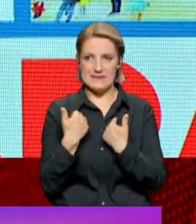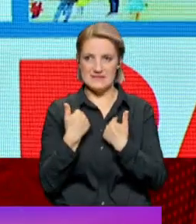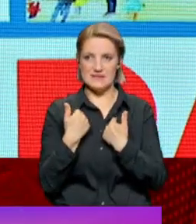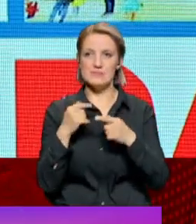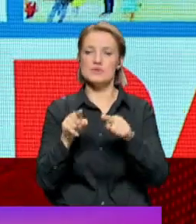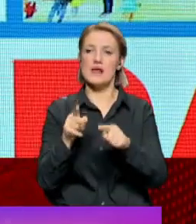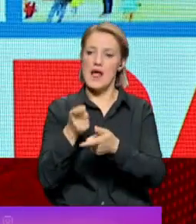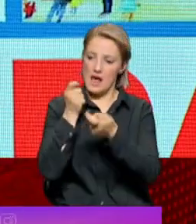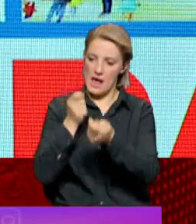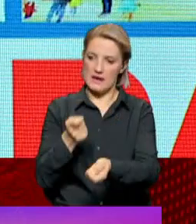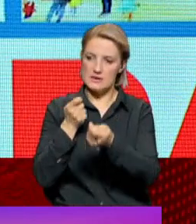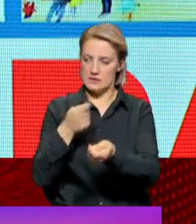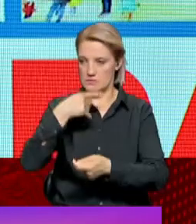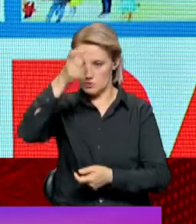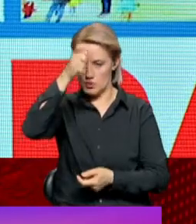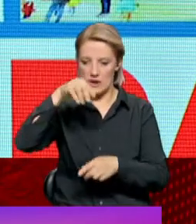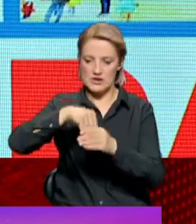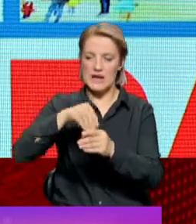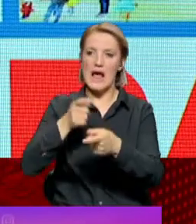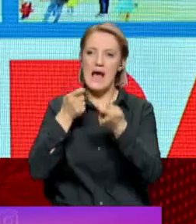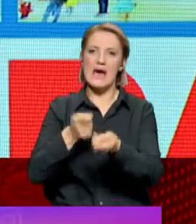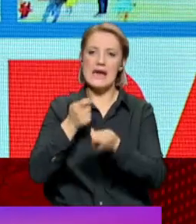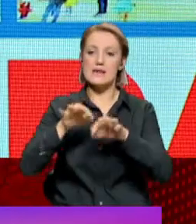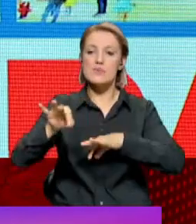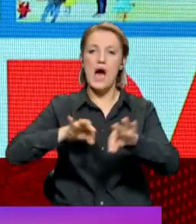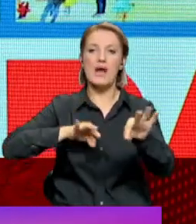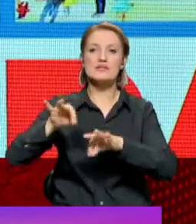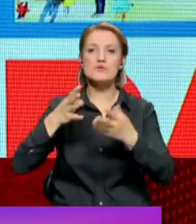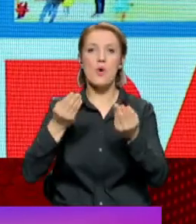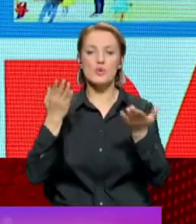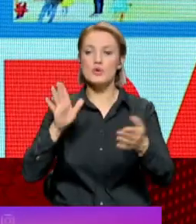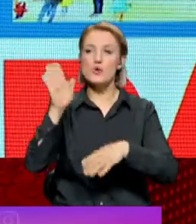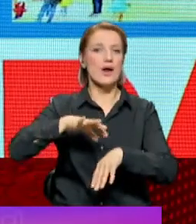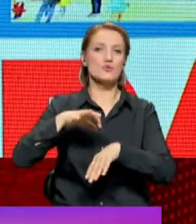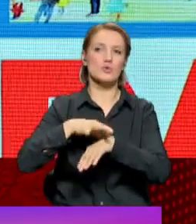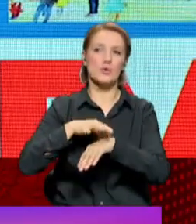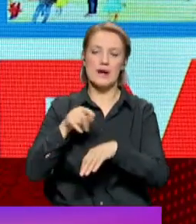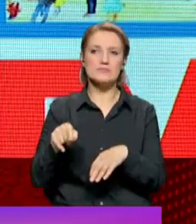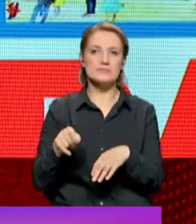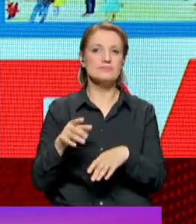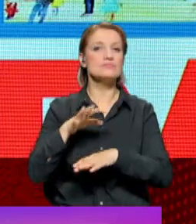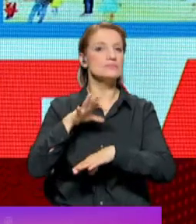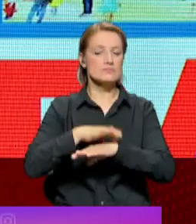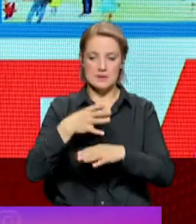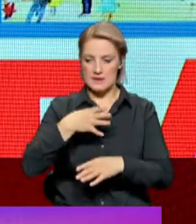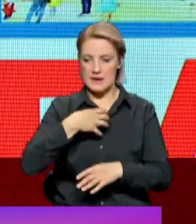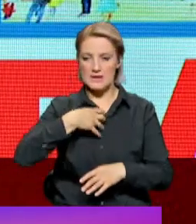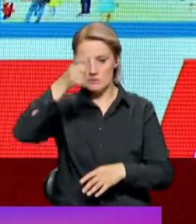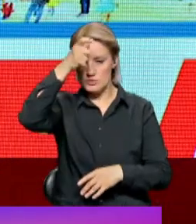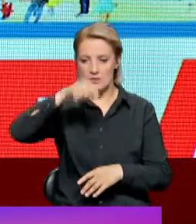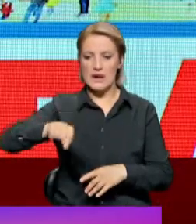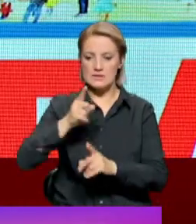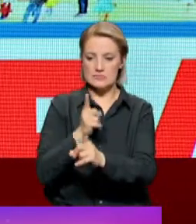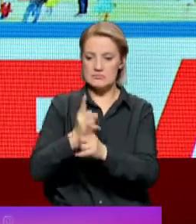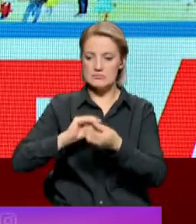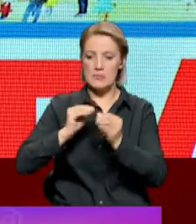bunları eğittik, kendi memleketlerinde eğittik mühendislerimizi. Sonra doktorlar. Doktorlar kendi ülkelerinde karşılaşmış